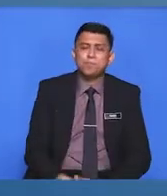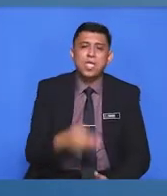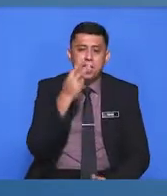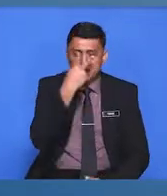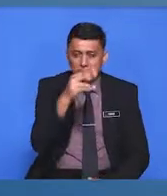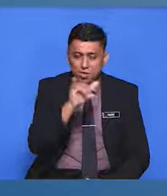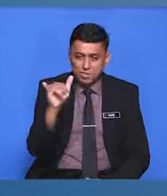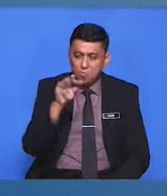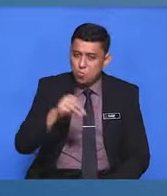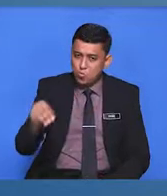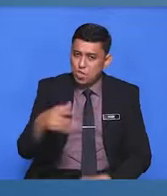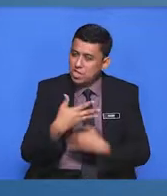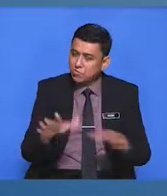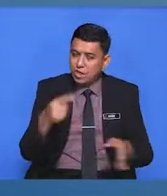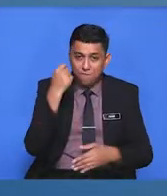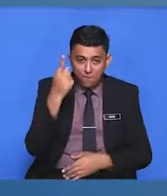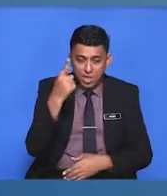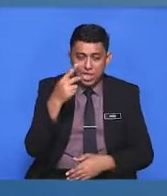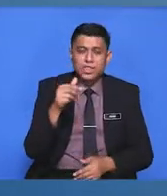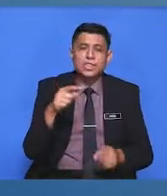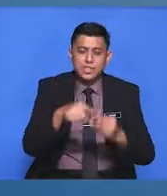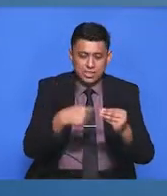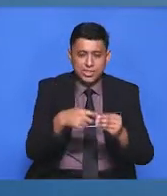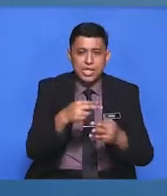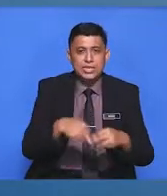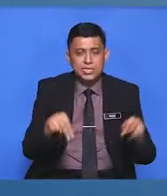Nampaknya murid-murid sudah faham tentang nilai wang.